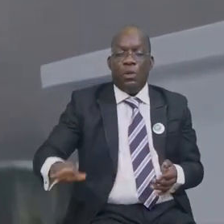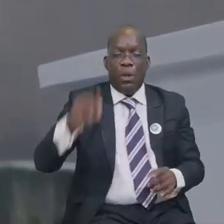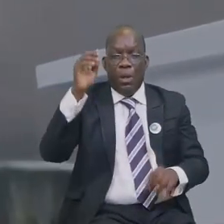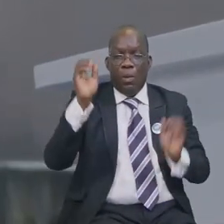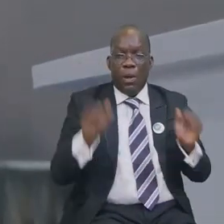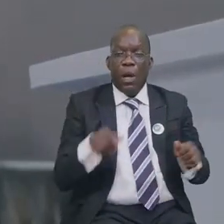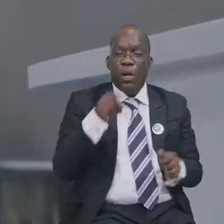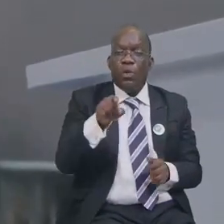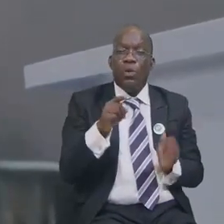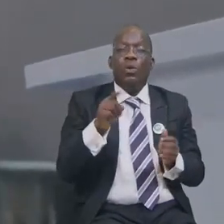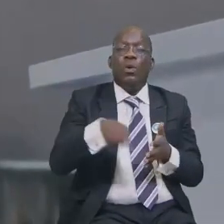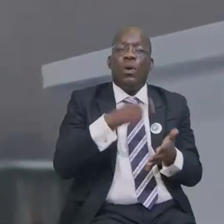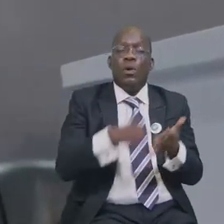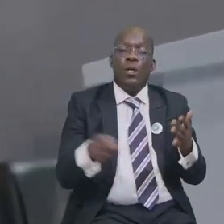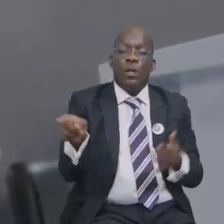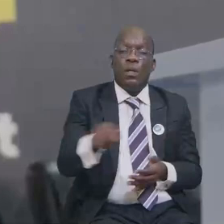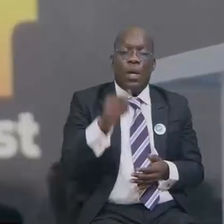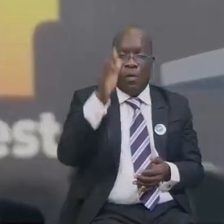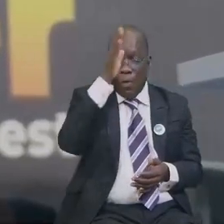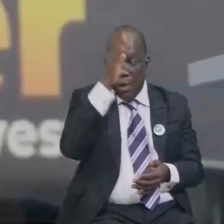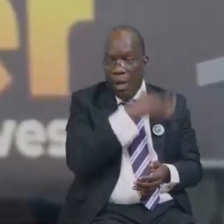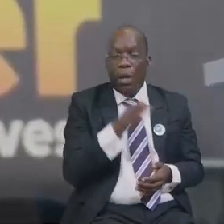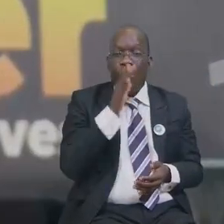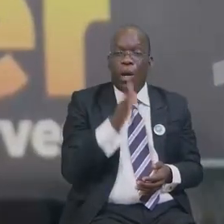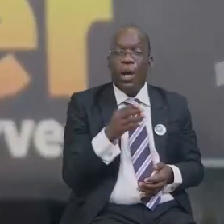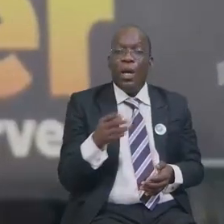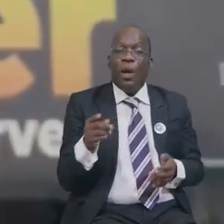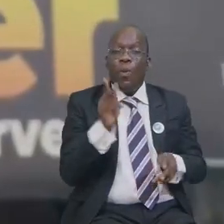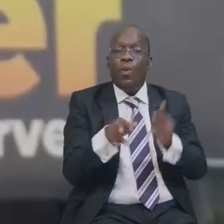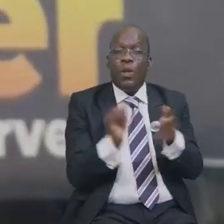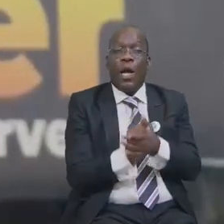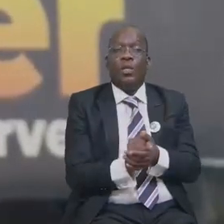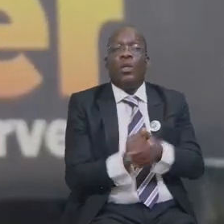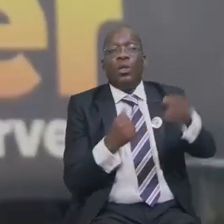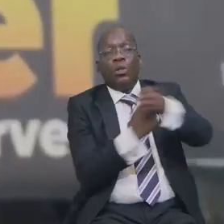leur papa, leurs parents, leur papa et leur maman et les financiers de